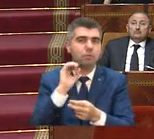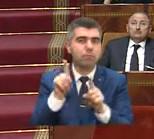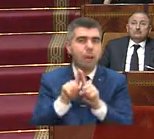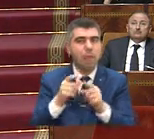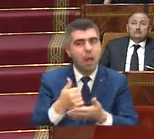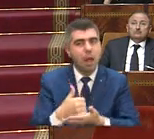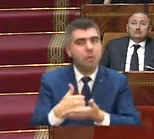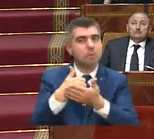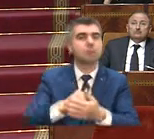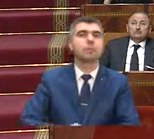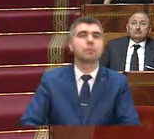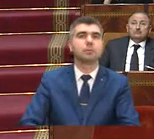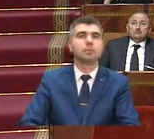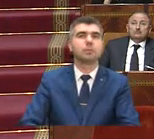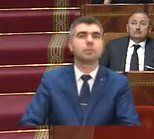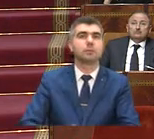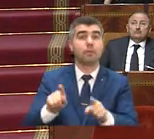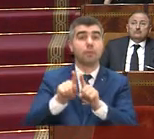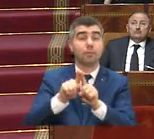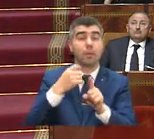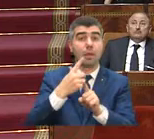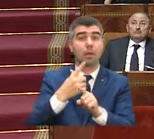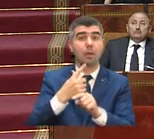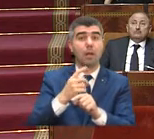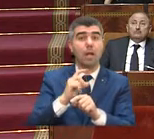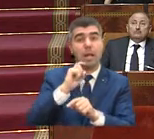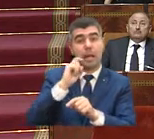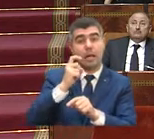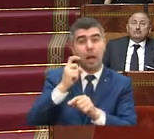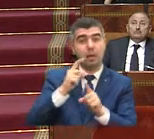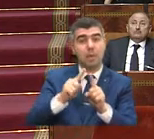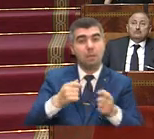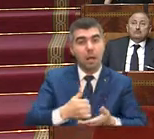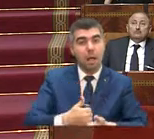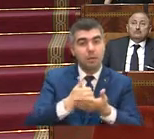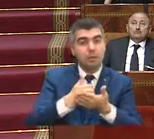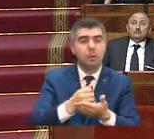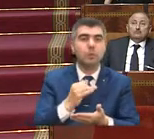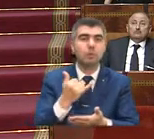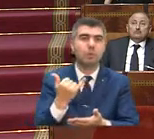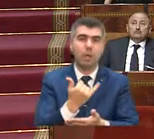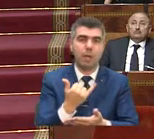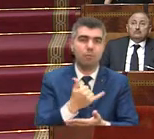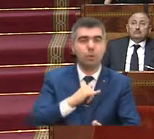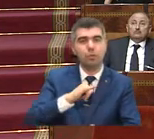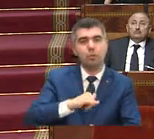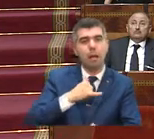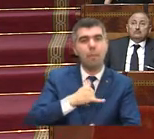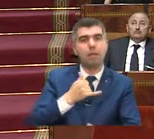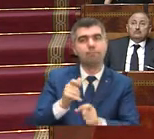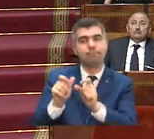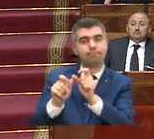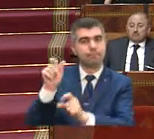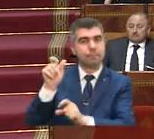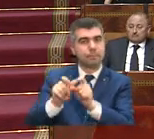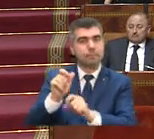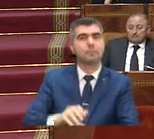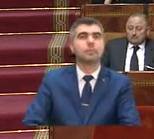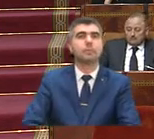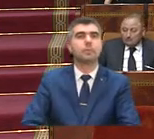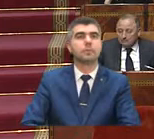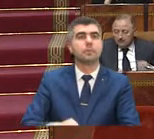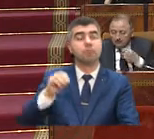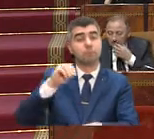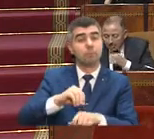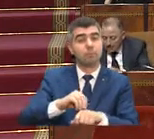بالرجع بالحقيقة هذاك الكراء بالنفع لتنمية المجال وخاصة الشباب في هذه الفئة. إن هذه الأراضي